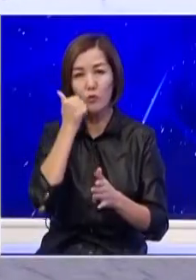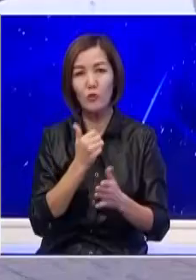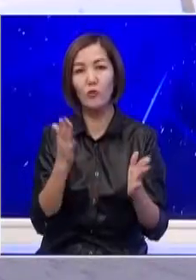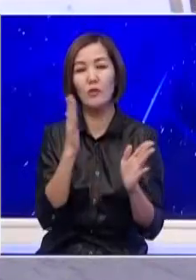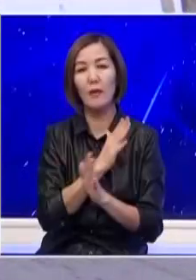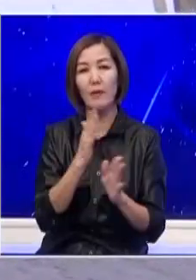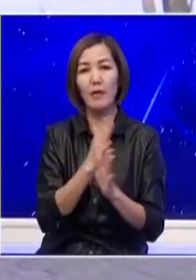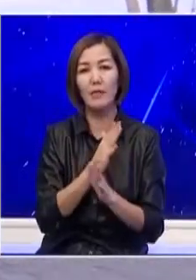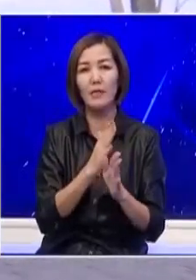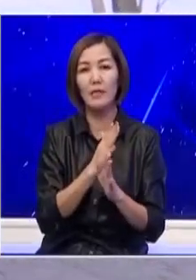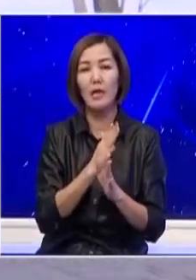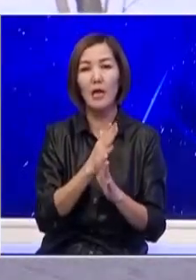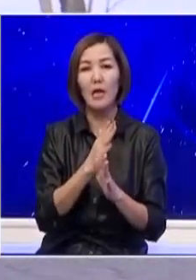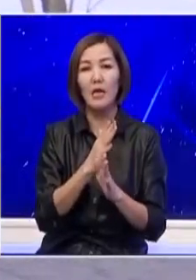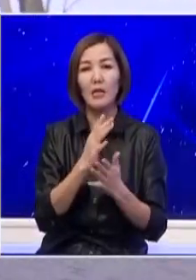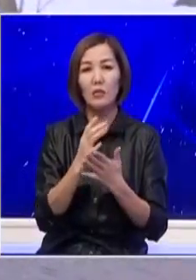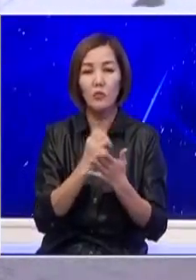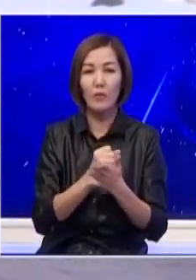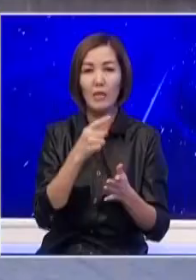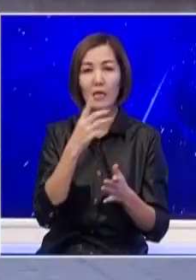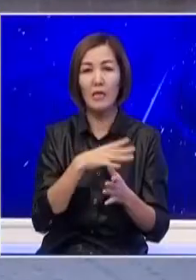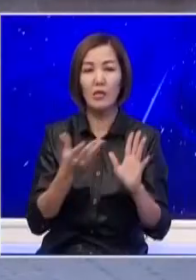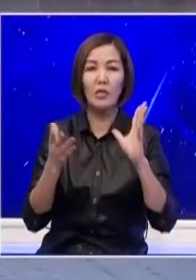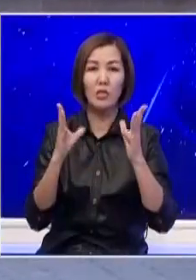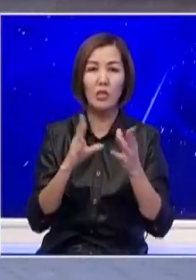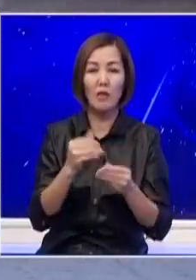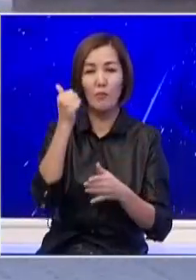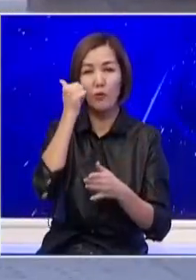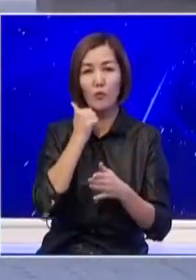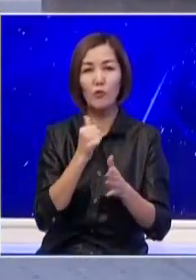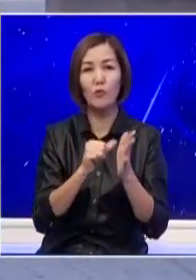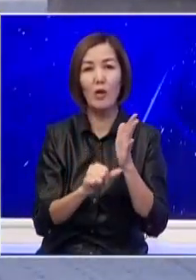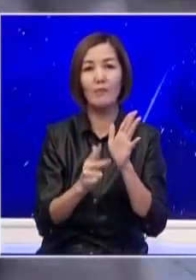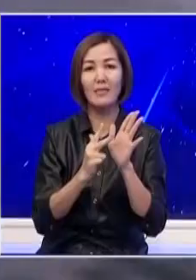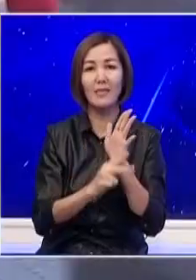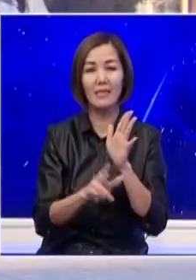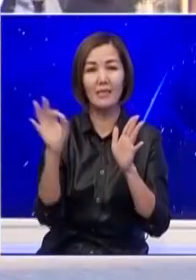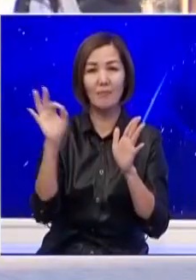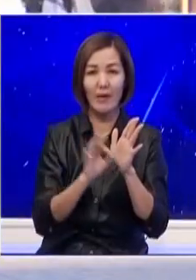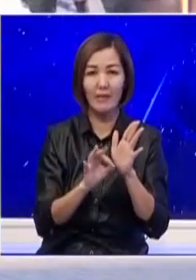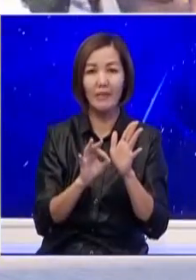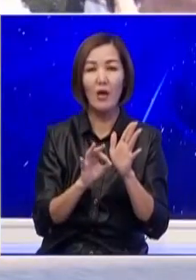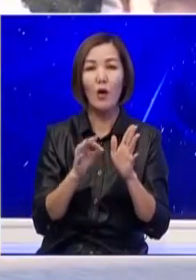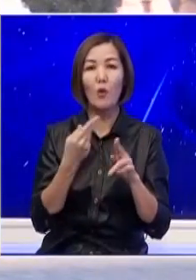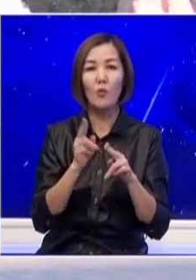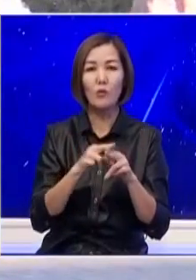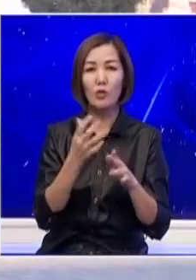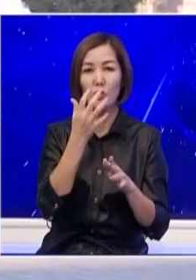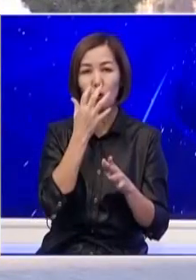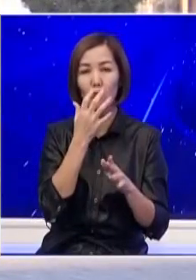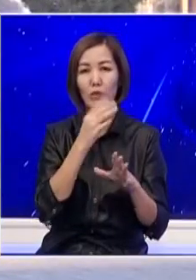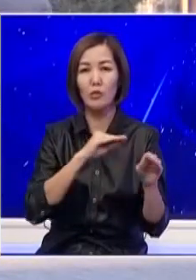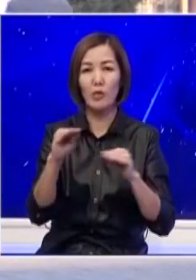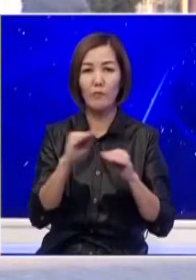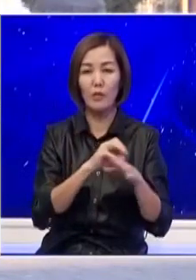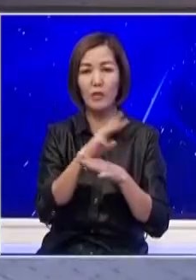монополия субъектілерінің айтуынша, өңірдегі жүйелердің жалпы тозу деңгейі 60-80% құрап жатыр. Оның ішінде жылумен